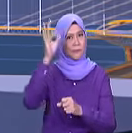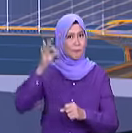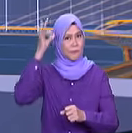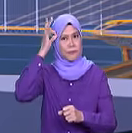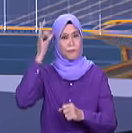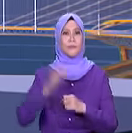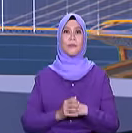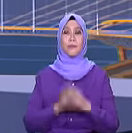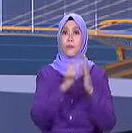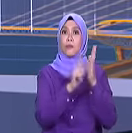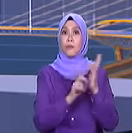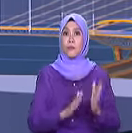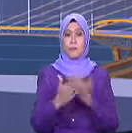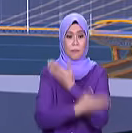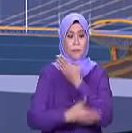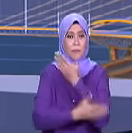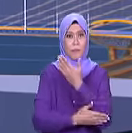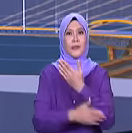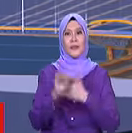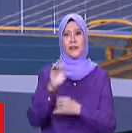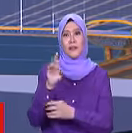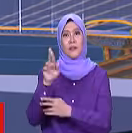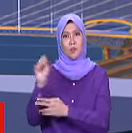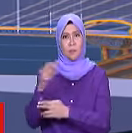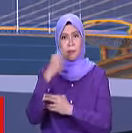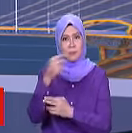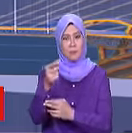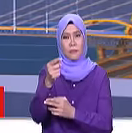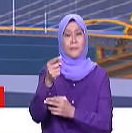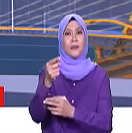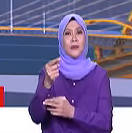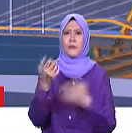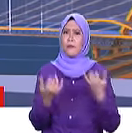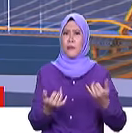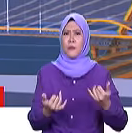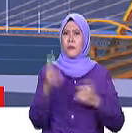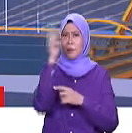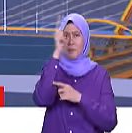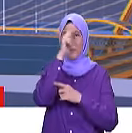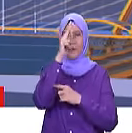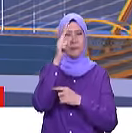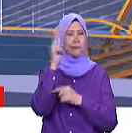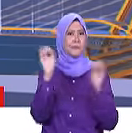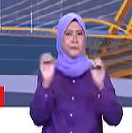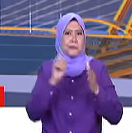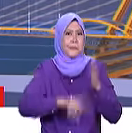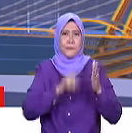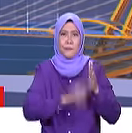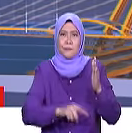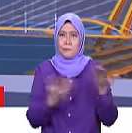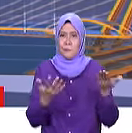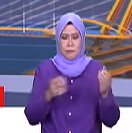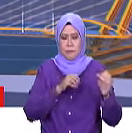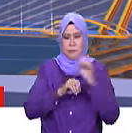persekutuan. Peguam Negara Tan Sri Idrus Harun menerusi satu kenyataan memaklumkan buat masa ini kerajaan tidak mempunyai apa-apa